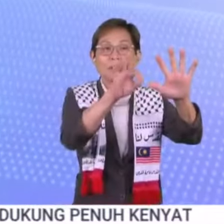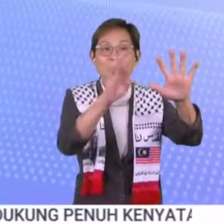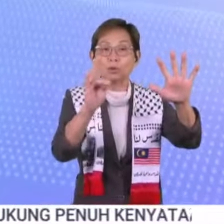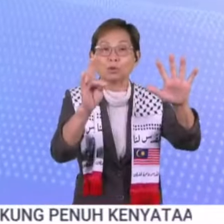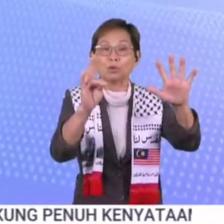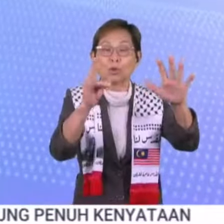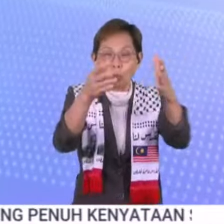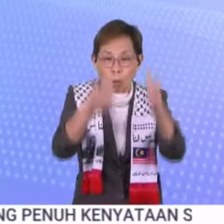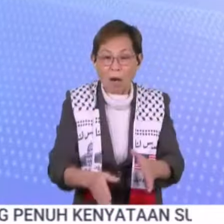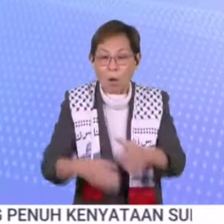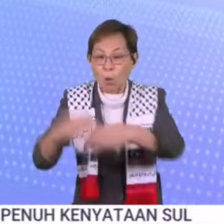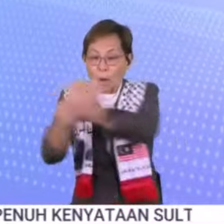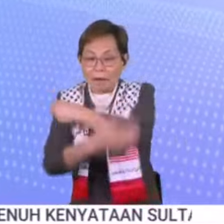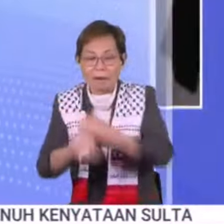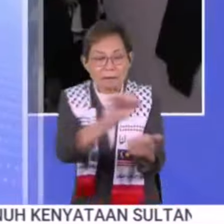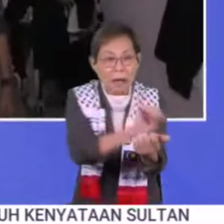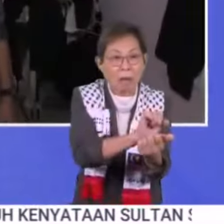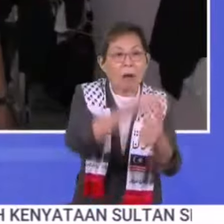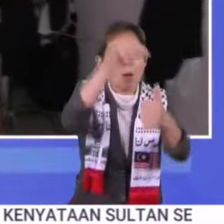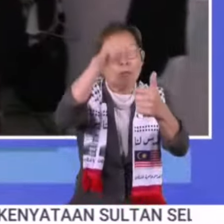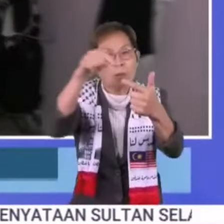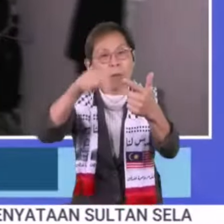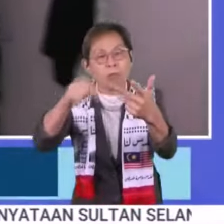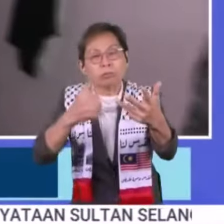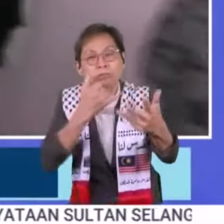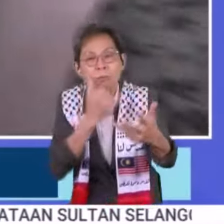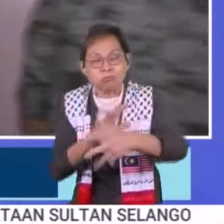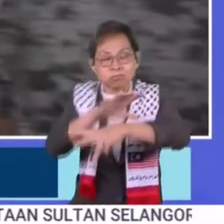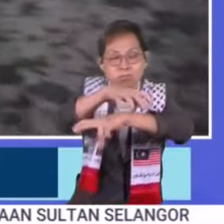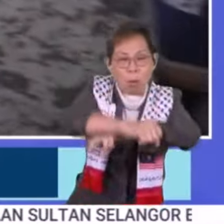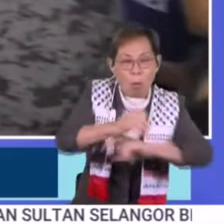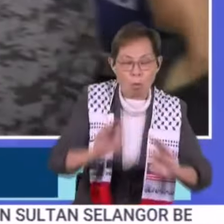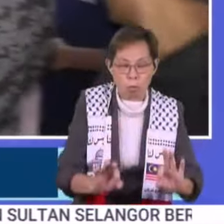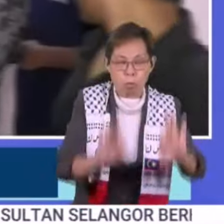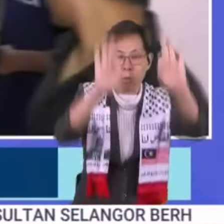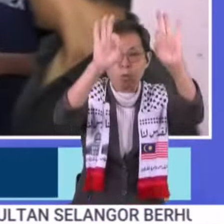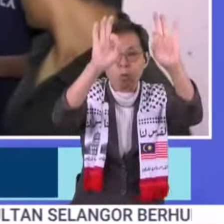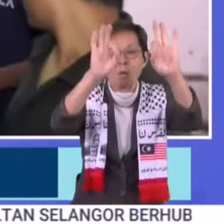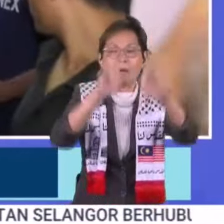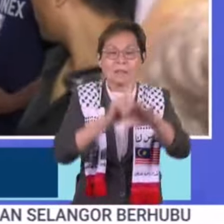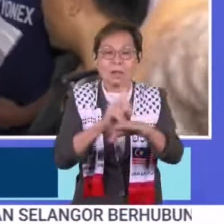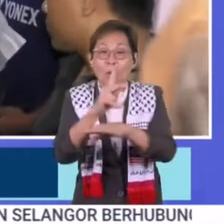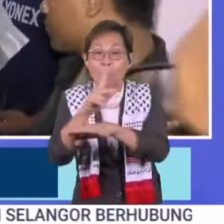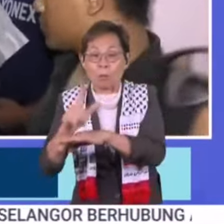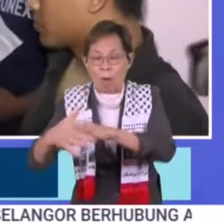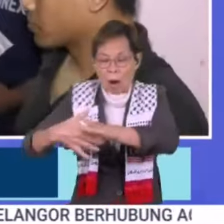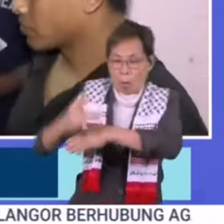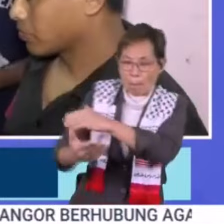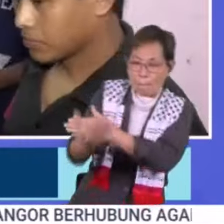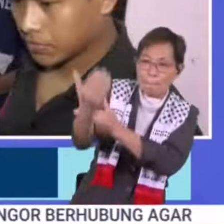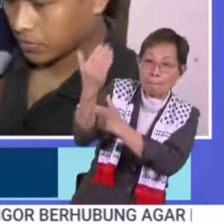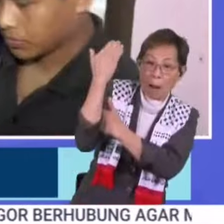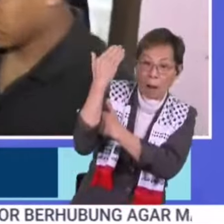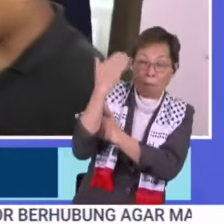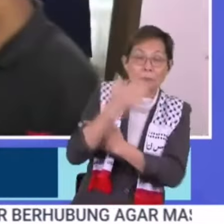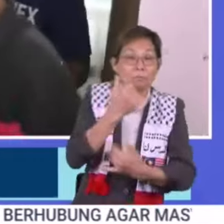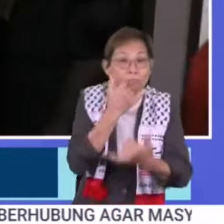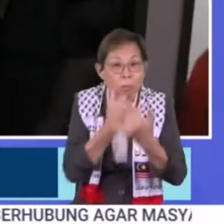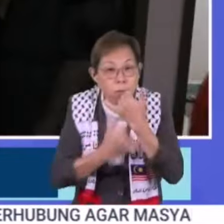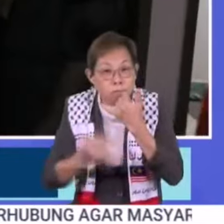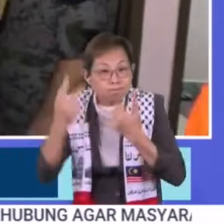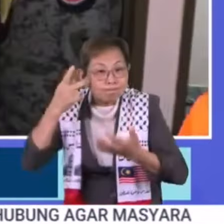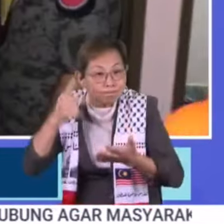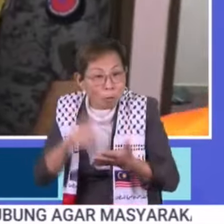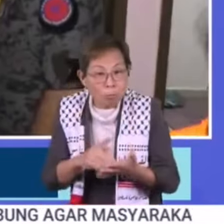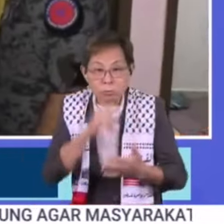RM567 warga asing ditahan atas pelbagai kesalahan dalam serbuan di Pangsapuri Abdullah Hukum Kuala Lumpur awal pagi tadi. Antara kesalahan